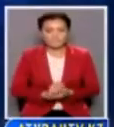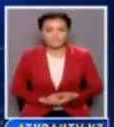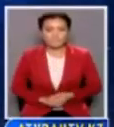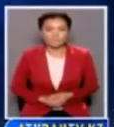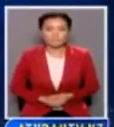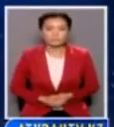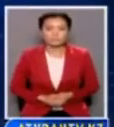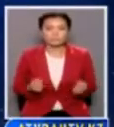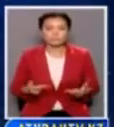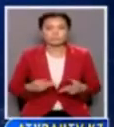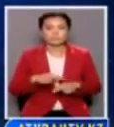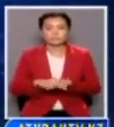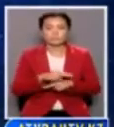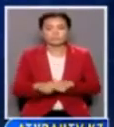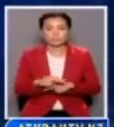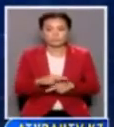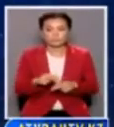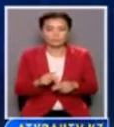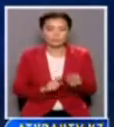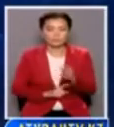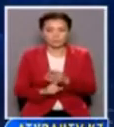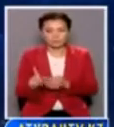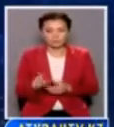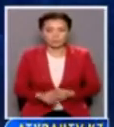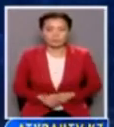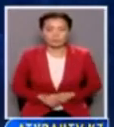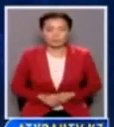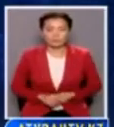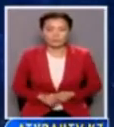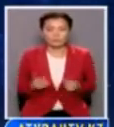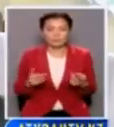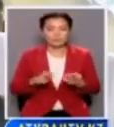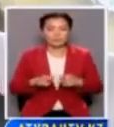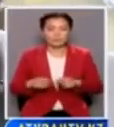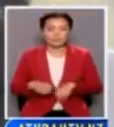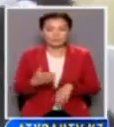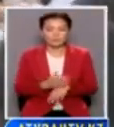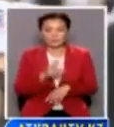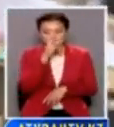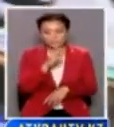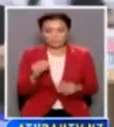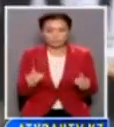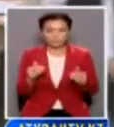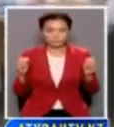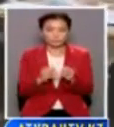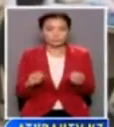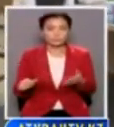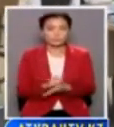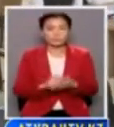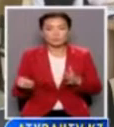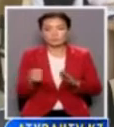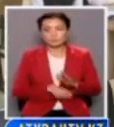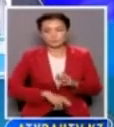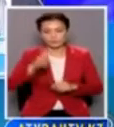қазір мынау қашықтықтан білім беру кезеңінде бұл тіпті өткір тұрған мәселе. Жалақы өсті, бұрынғыдай қағаз бастылық